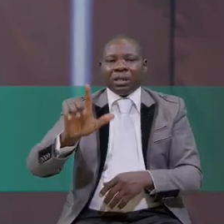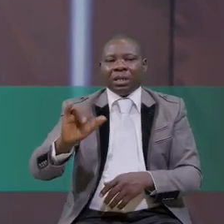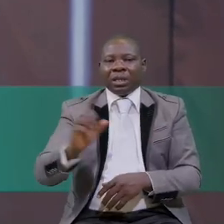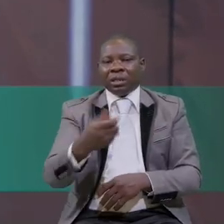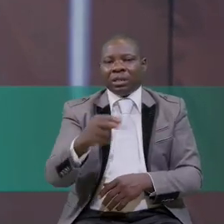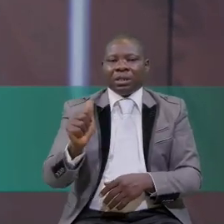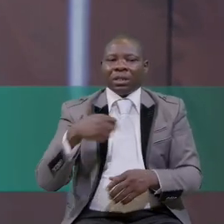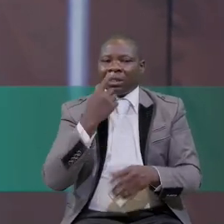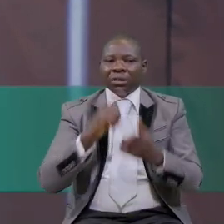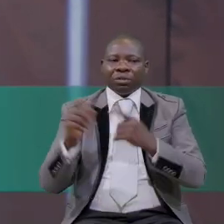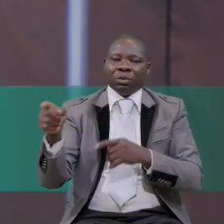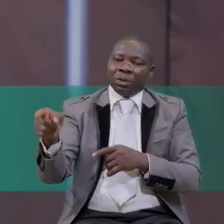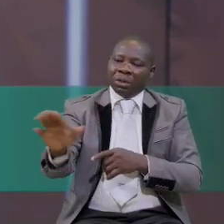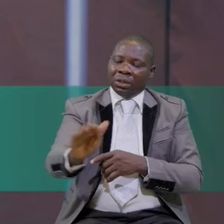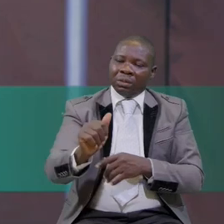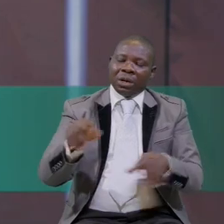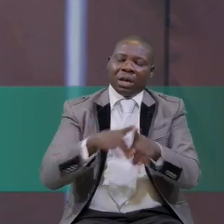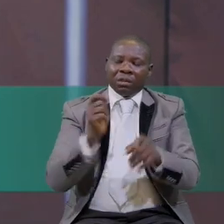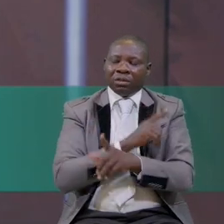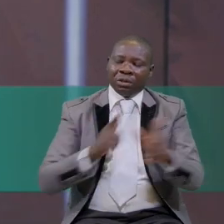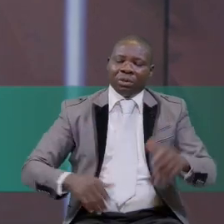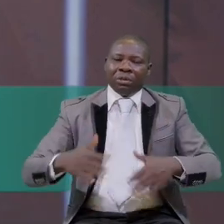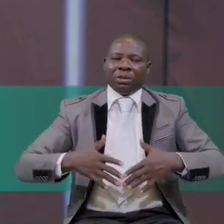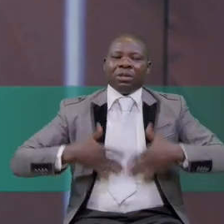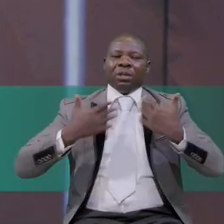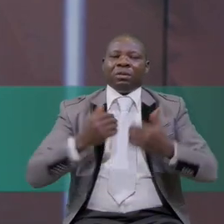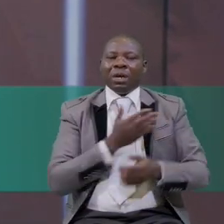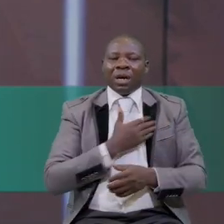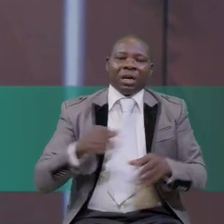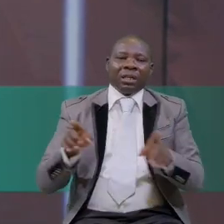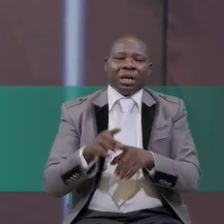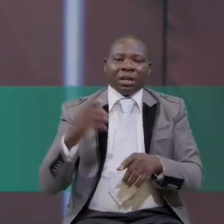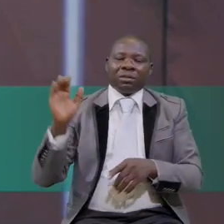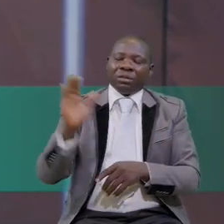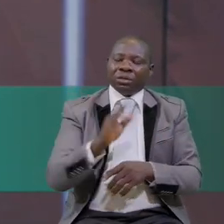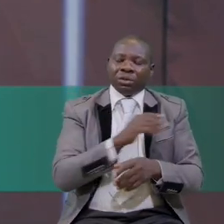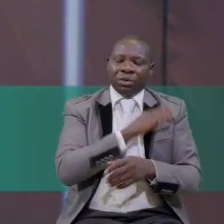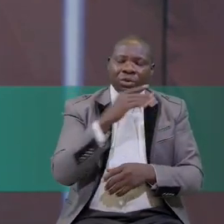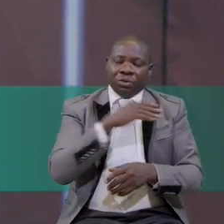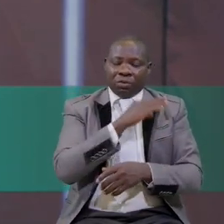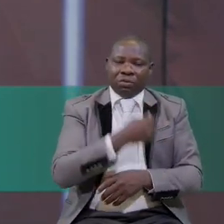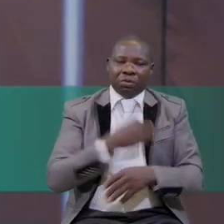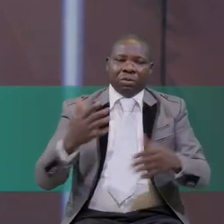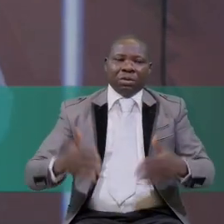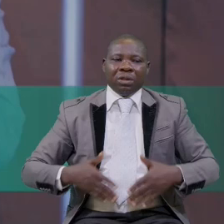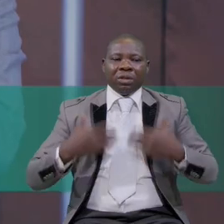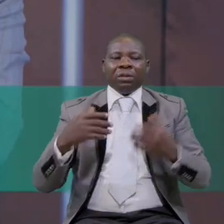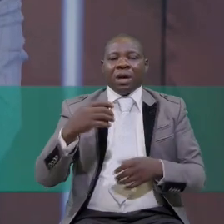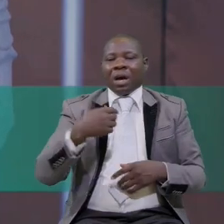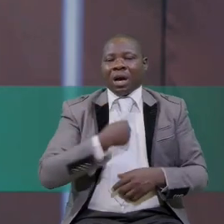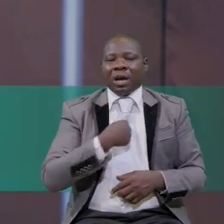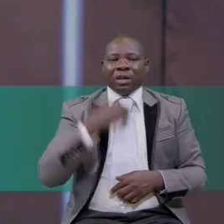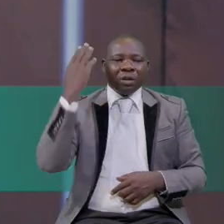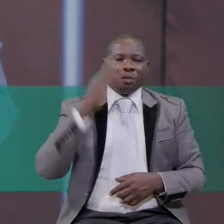Élisée lui répondit, l'Éternel est vivant et ton âme est vivante. Je ne